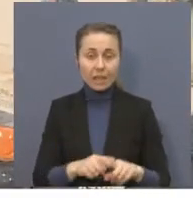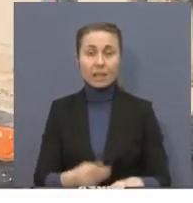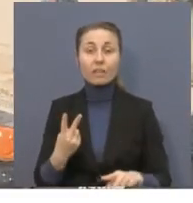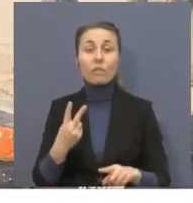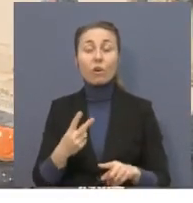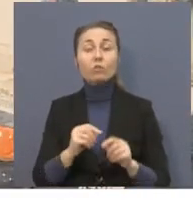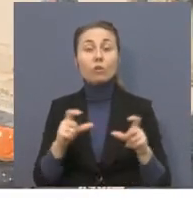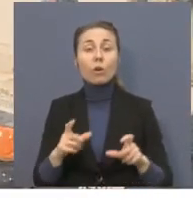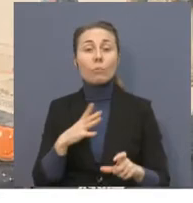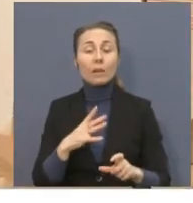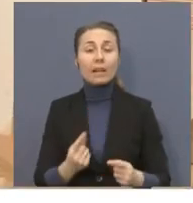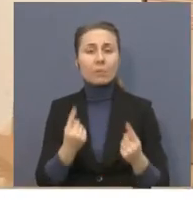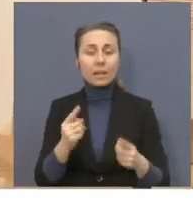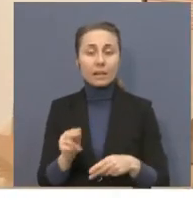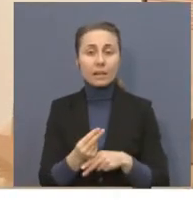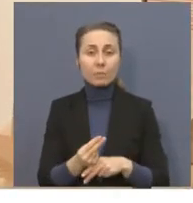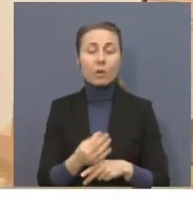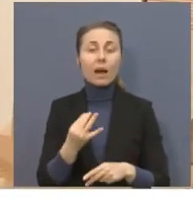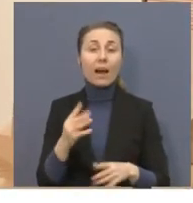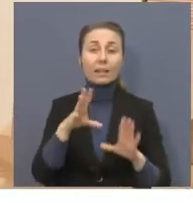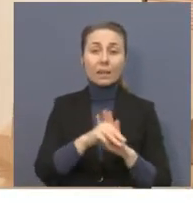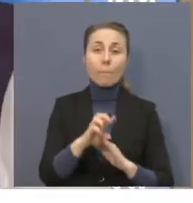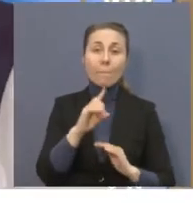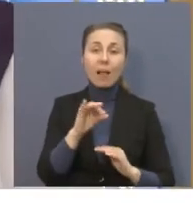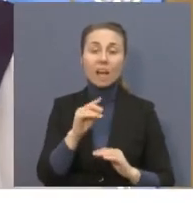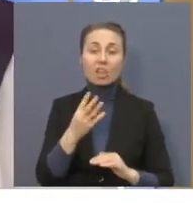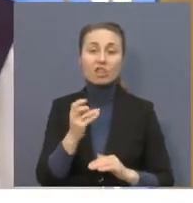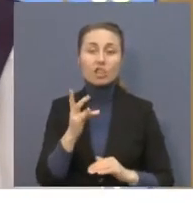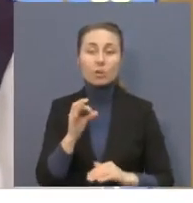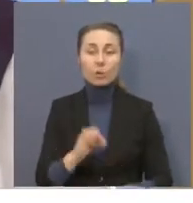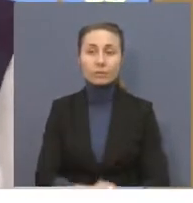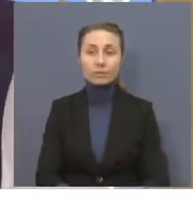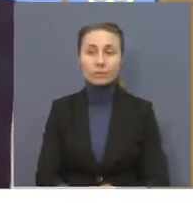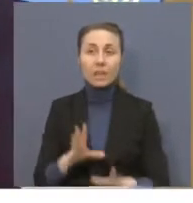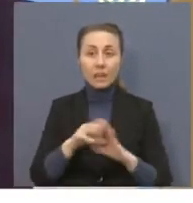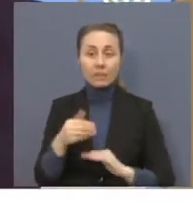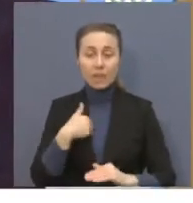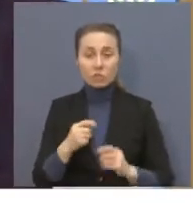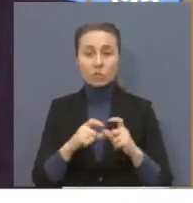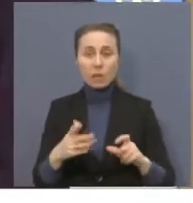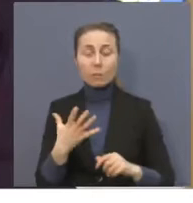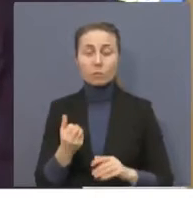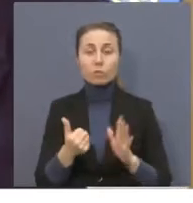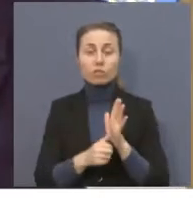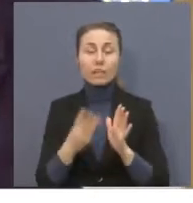проведен капитальный ремонт. Одна из них расположена в Балкашино. В нашей школе 563 учащихся,